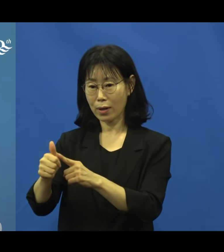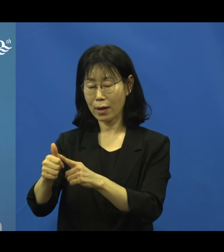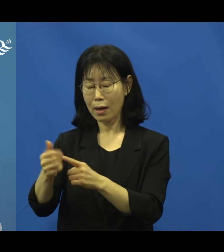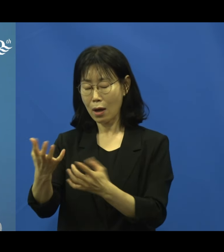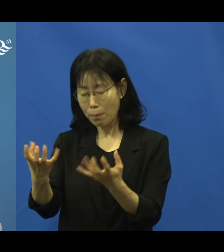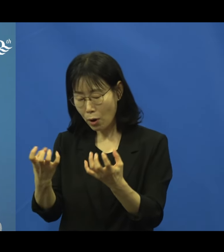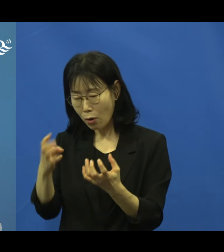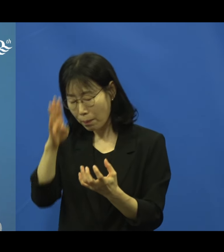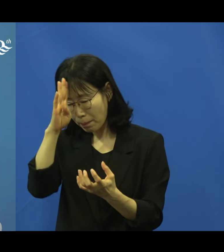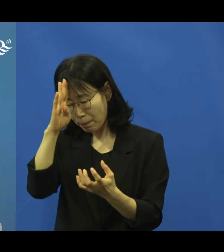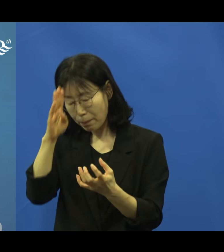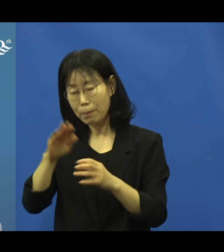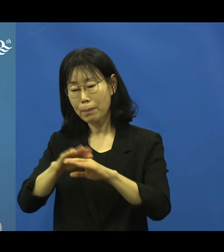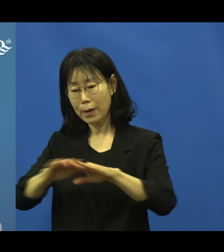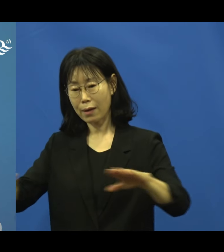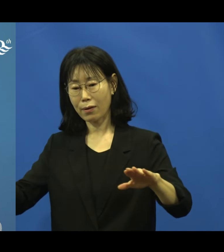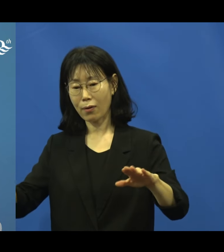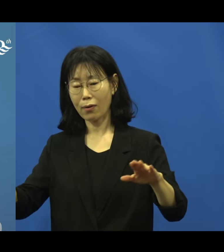했겠어요?